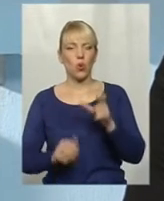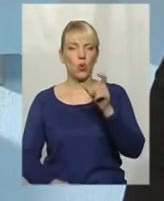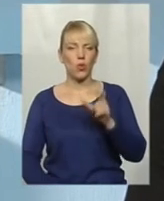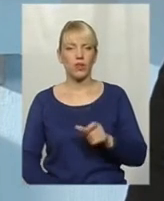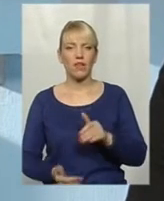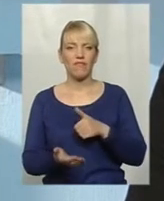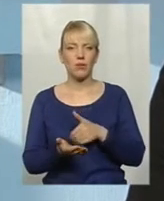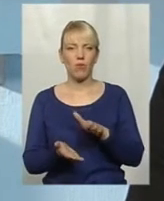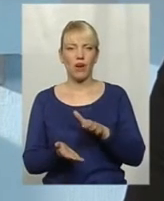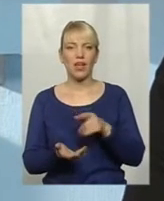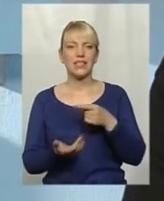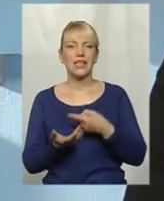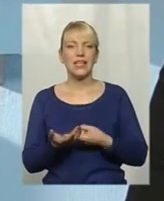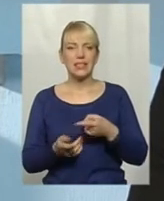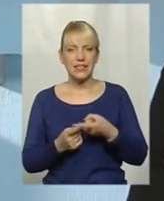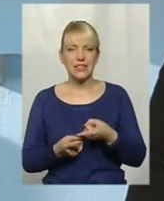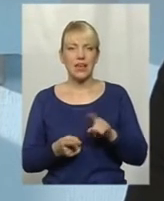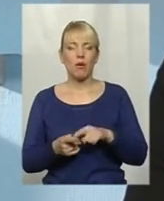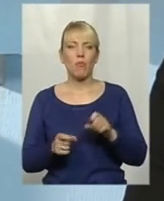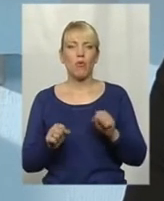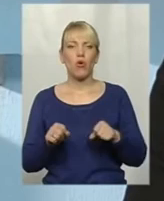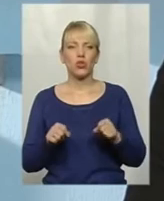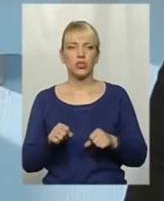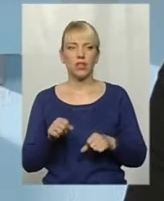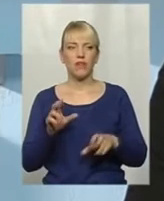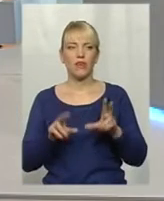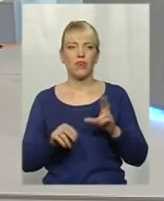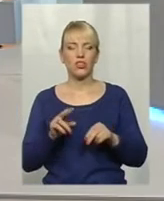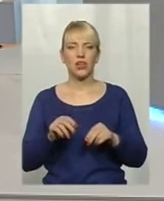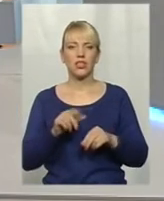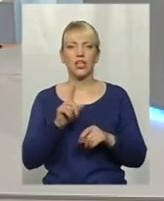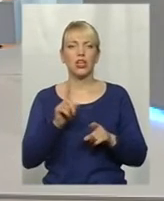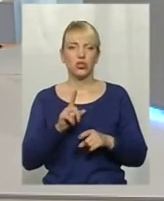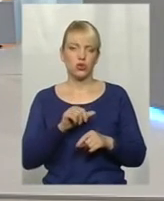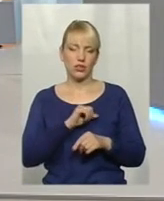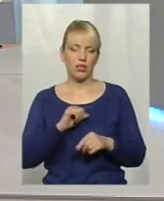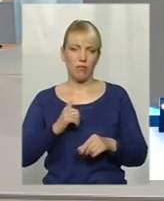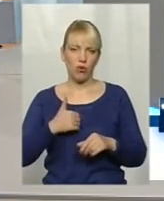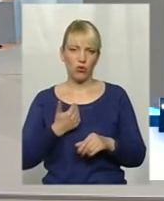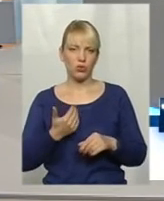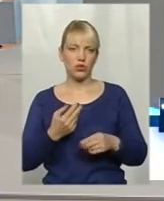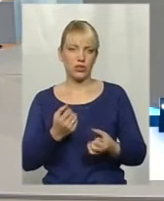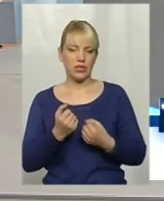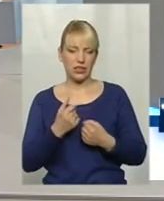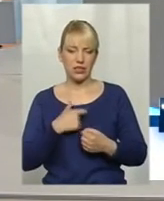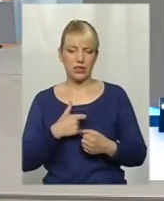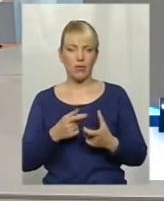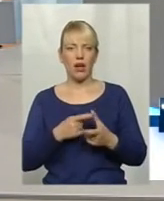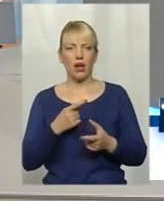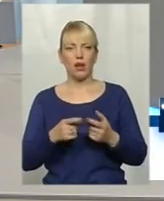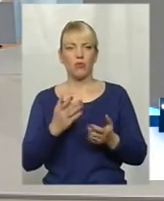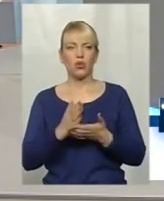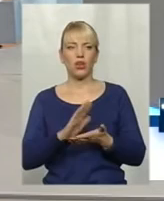відмовляється, це можливо причина, що вона бажає здійснити захист свій самостійно або уклав договір про надання